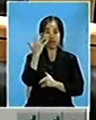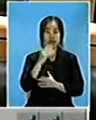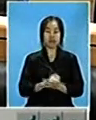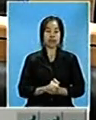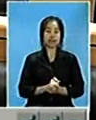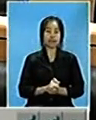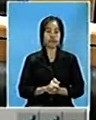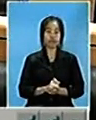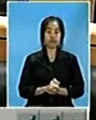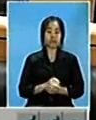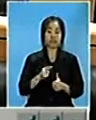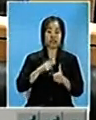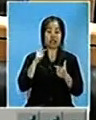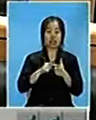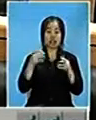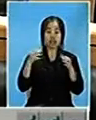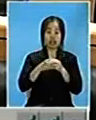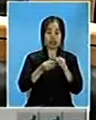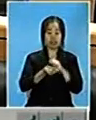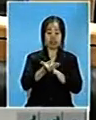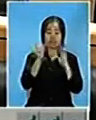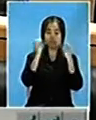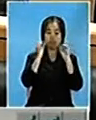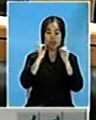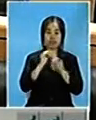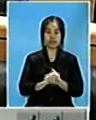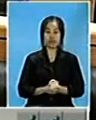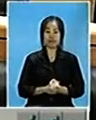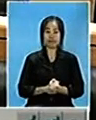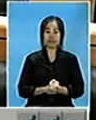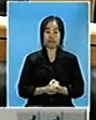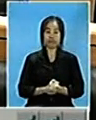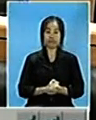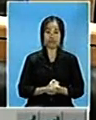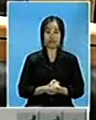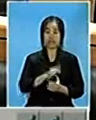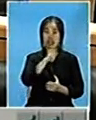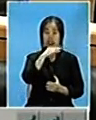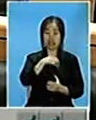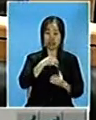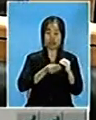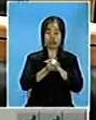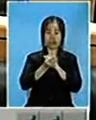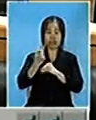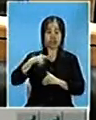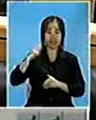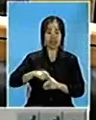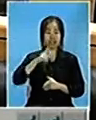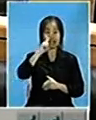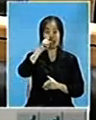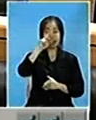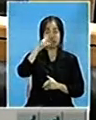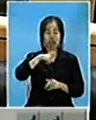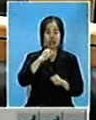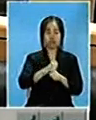ไม่ได้ไม่ถูกยุบเพราะเหตุว่าวิ่งเต้นศาลไม่มีครับถ้าจะวิ่งเต้นศาลเพราะว่าล้าน2ล้านผมทำหล่นหน้าศาลผมนั้นทำ